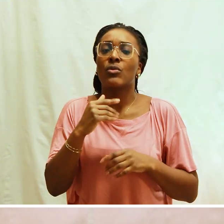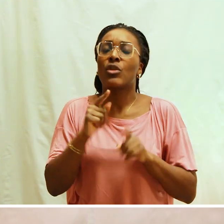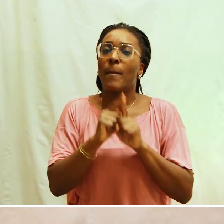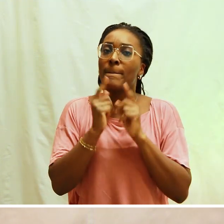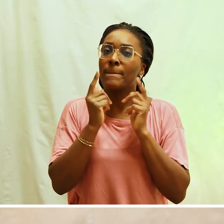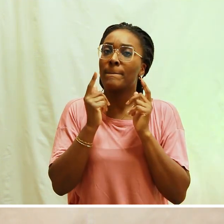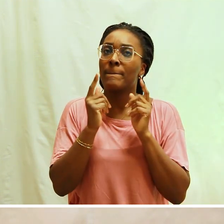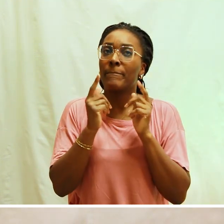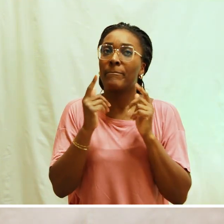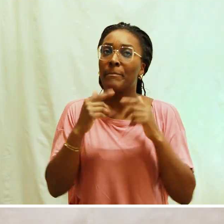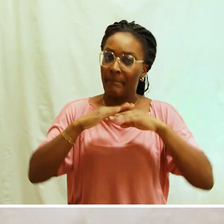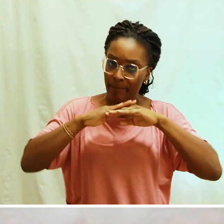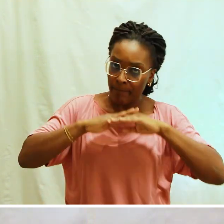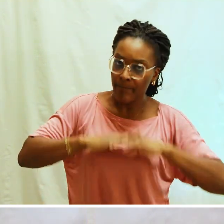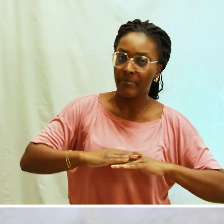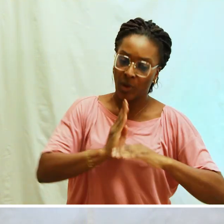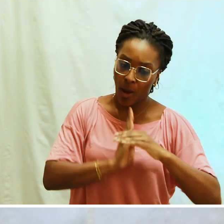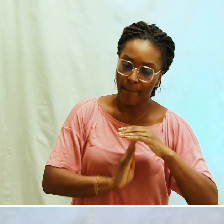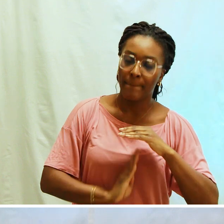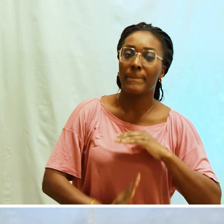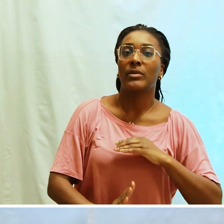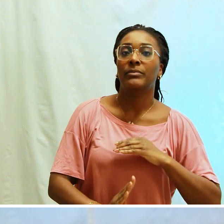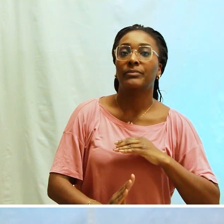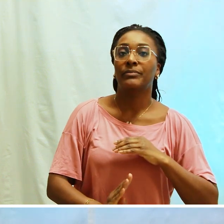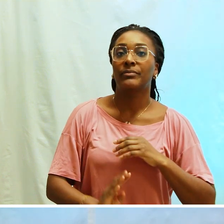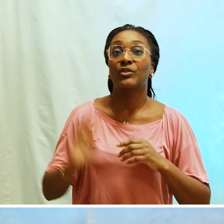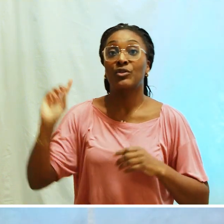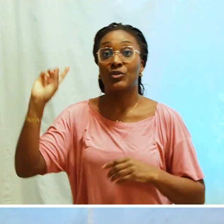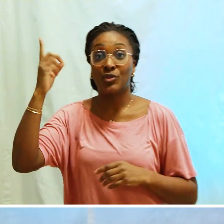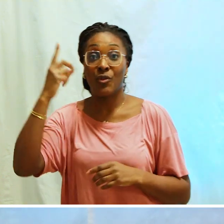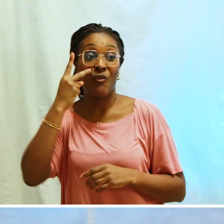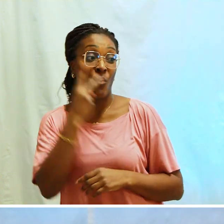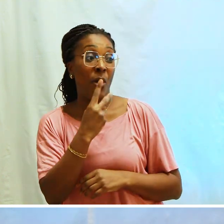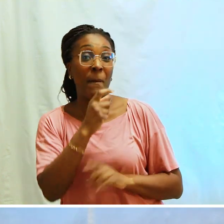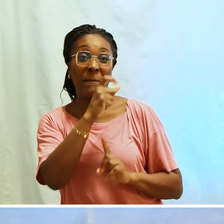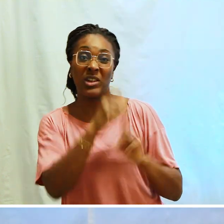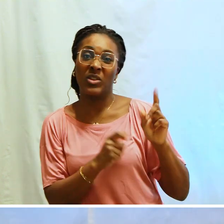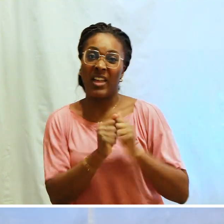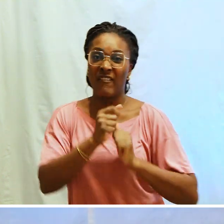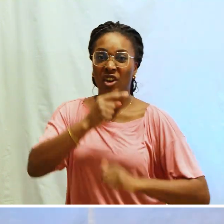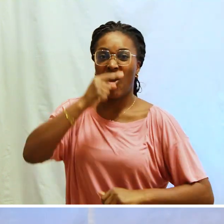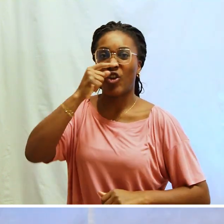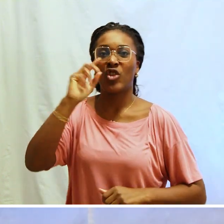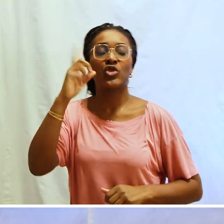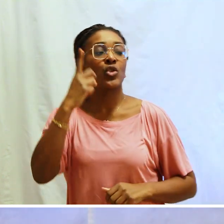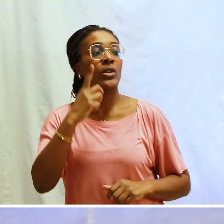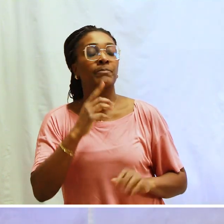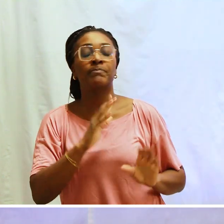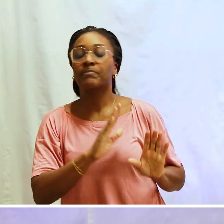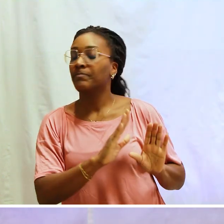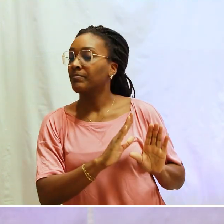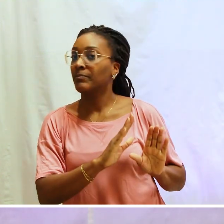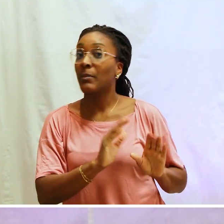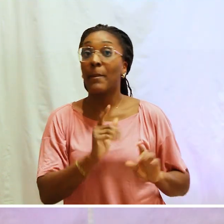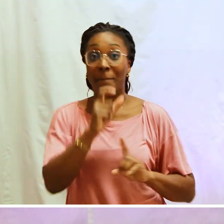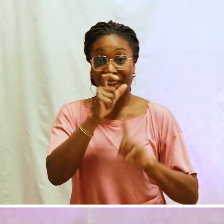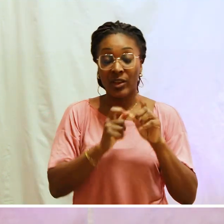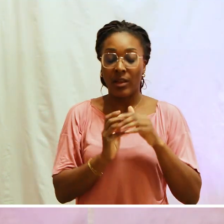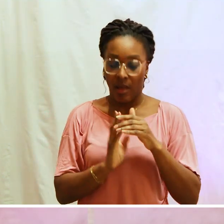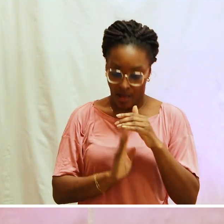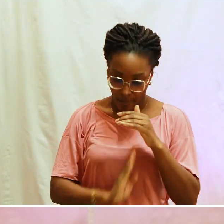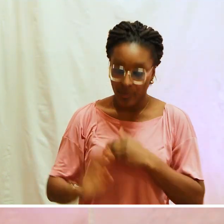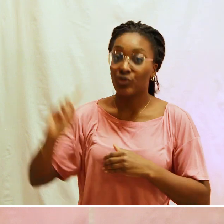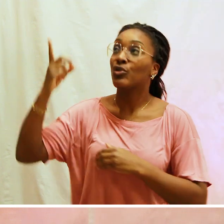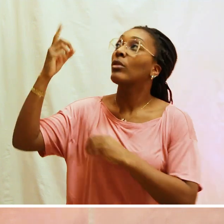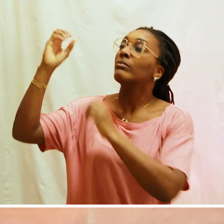La Bible déclare que Dieu résiste à l'orgueilleux, mais il fait grâce à celui qui est humble. Comment sortir de cette situation?